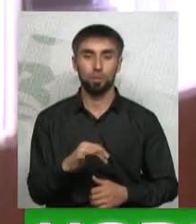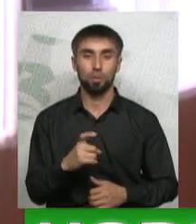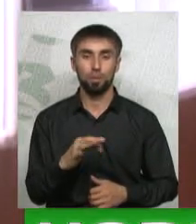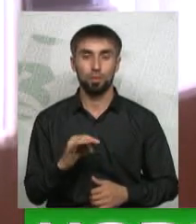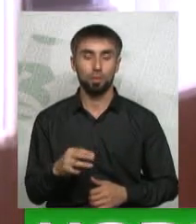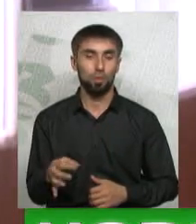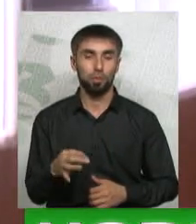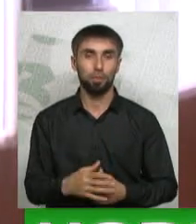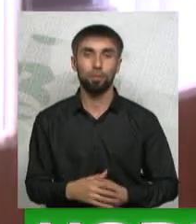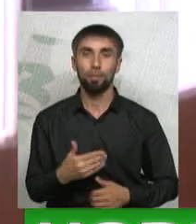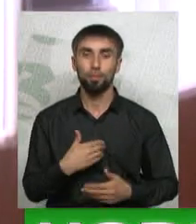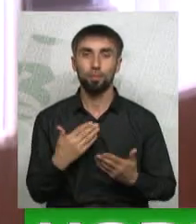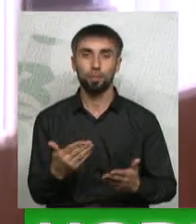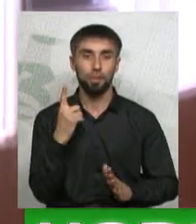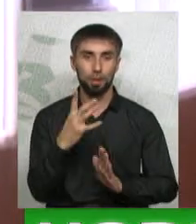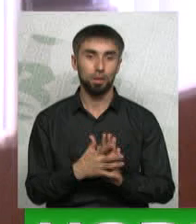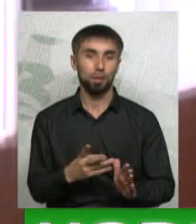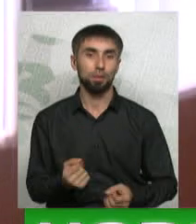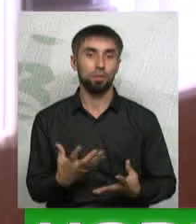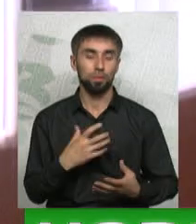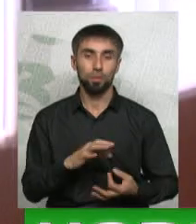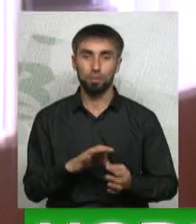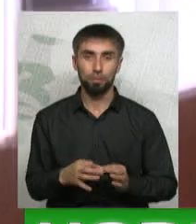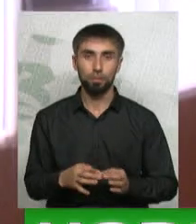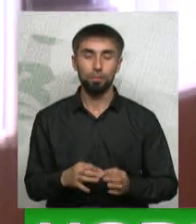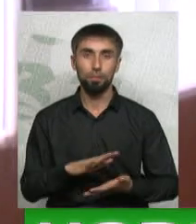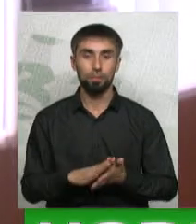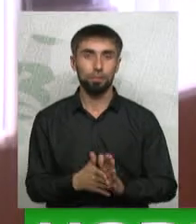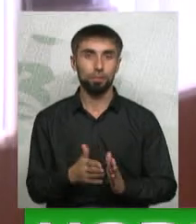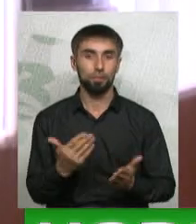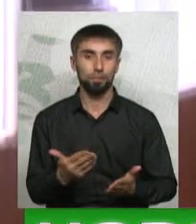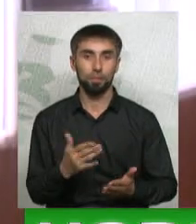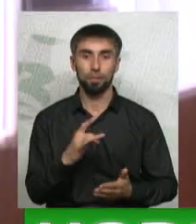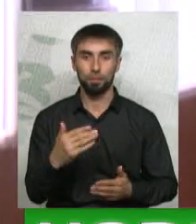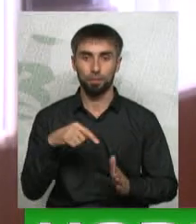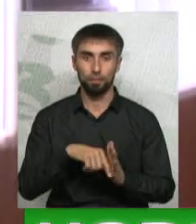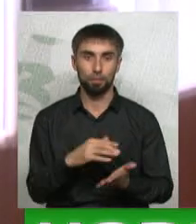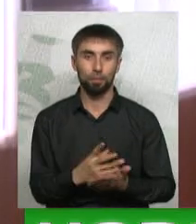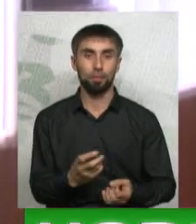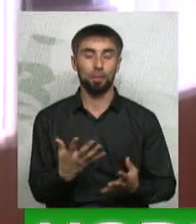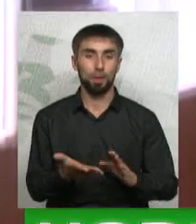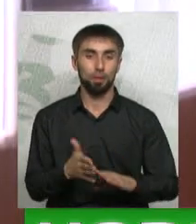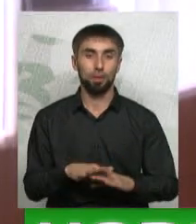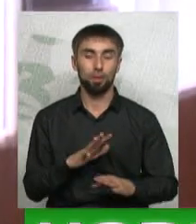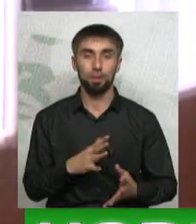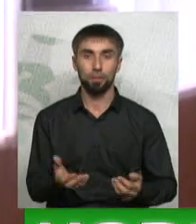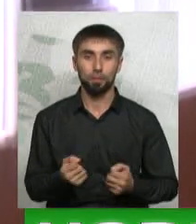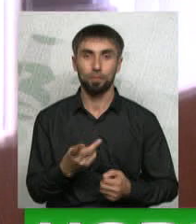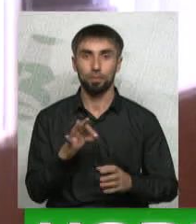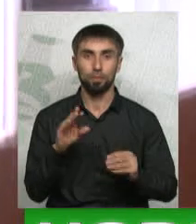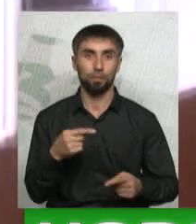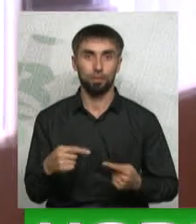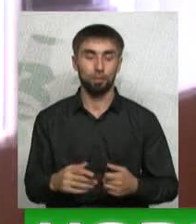областя. Мы сегодня понимаем, что насколько сложная ситуация сегодня стоит в Российской Федерации, насколько это тяжело было принято, но все